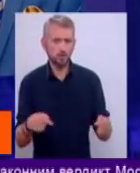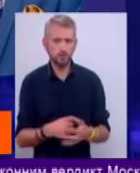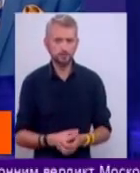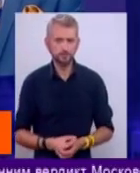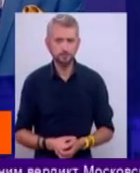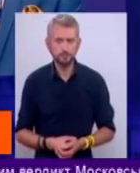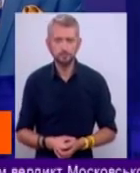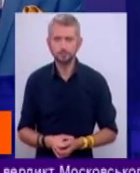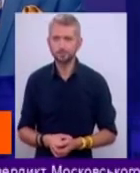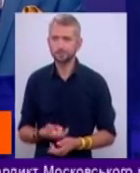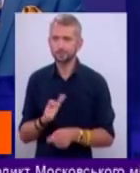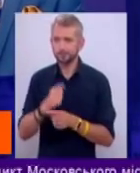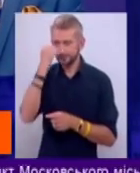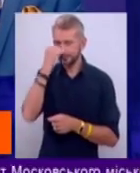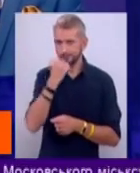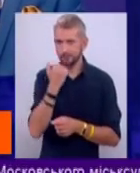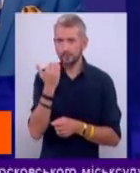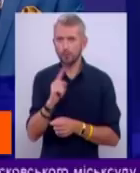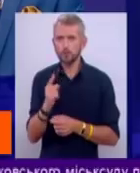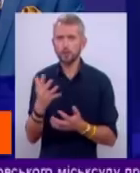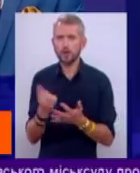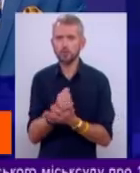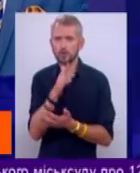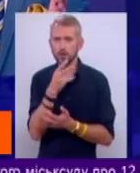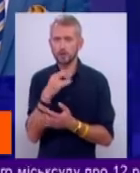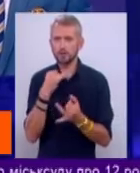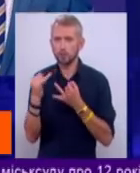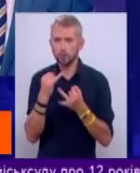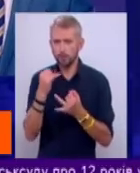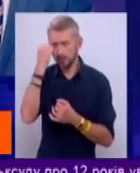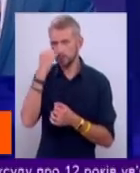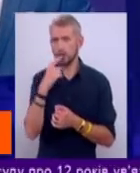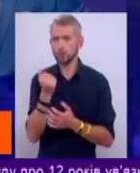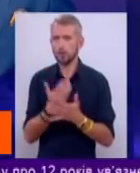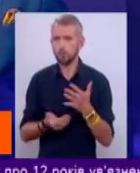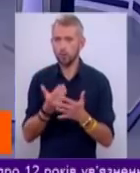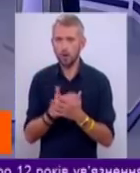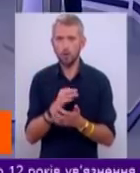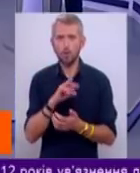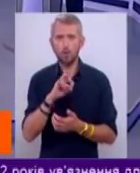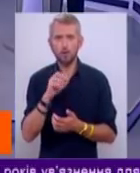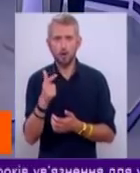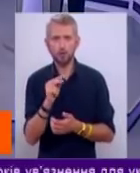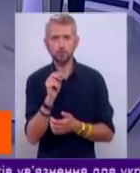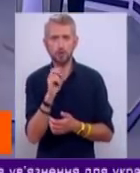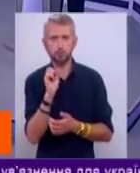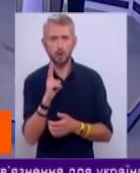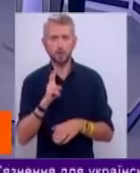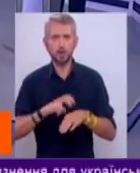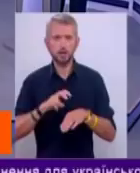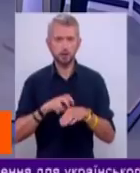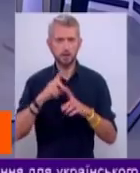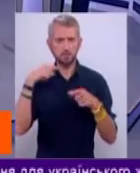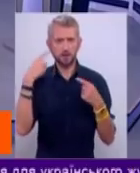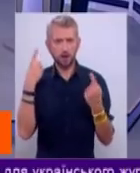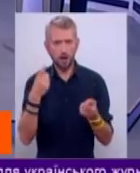значить, моди і так далі. Пане Олеже, дуже дякую вам, що знайшли час для спілкування. Дякую за поради. Олег Чабан, лікар-психіатр, психотерапевт,